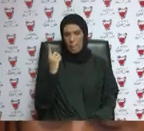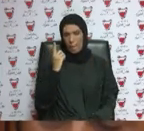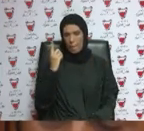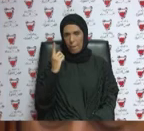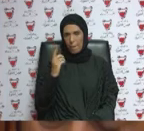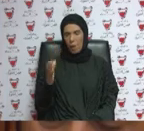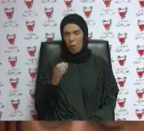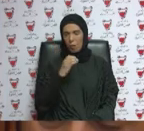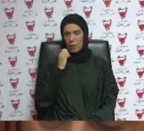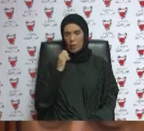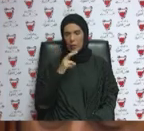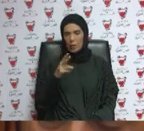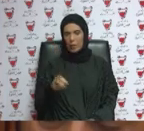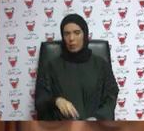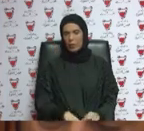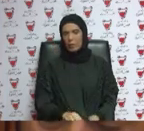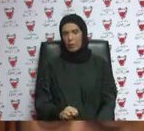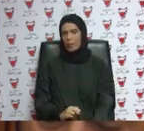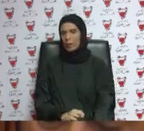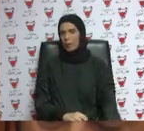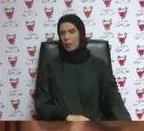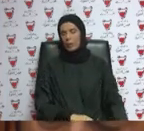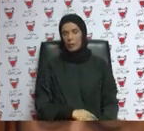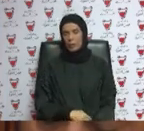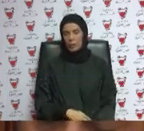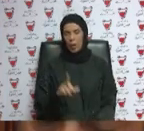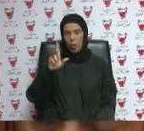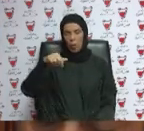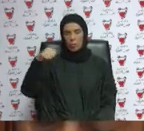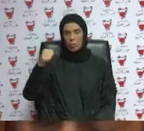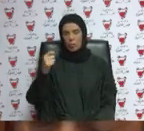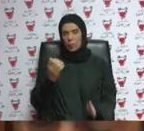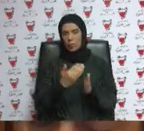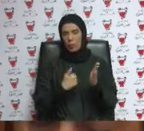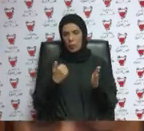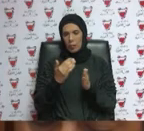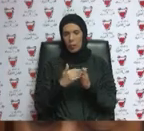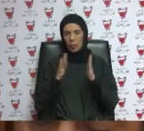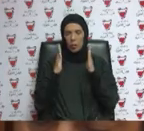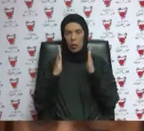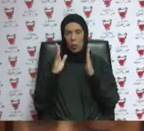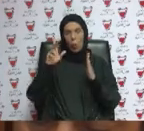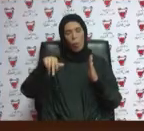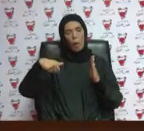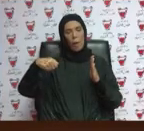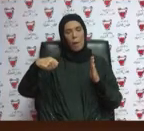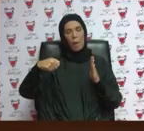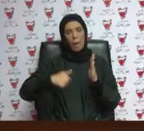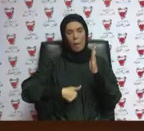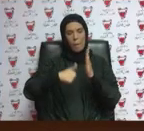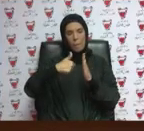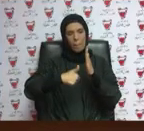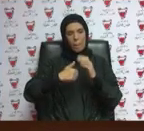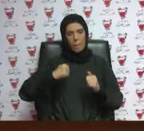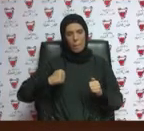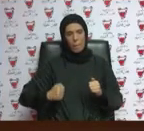الفرصة لوجود معنا معالي وزير المالية والاقتصاد الوطني، حيث أهنئ وزارته على نجاح مملكة البحرين